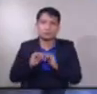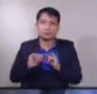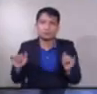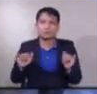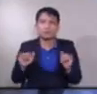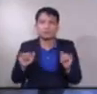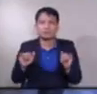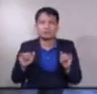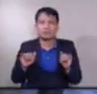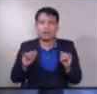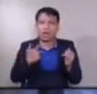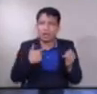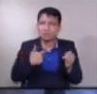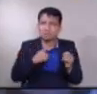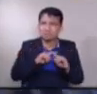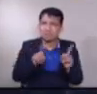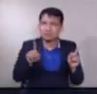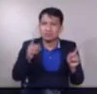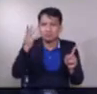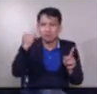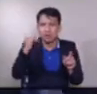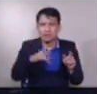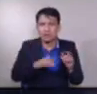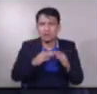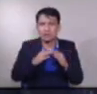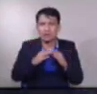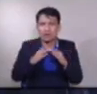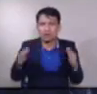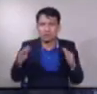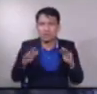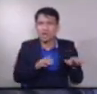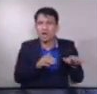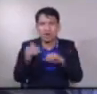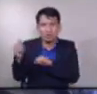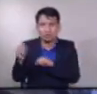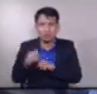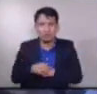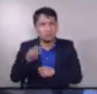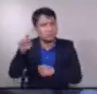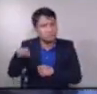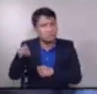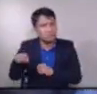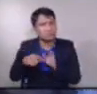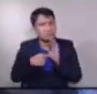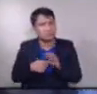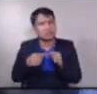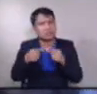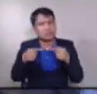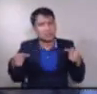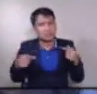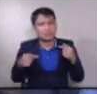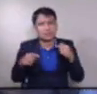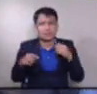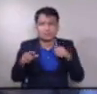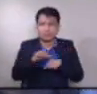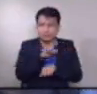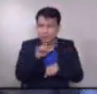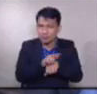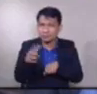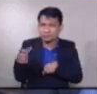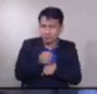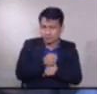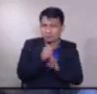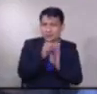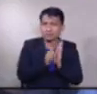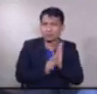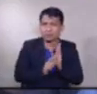labas. So, we need to enforce mo? That. Ano ka lang batas the mo? Anti-land syndicate, anti-land grabbing law.